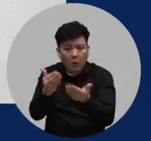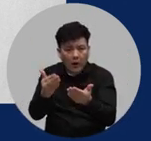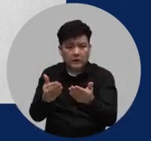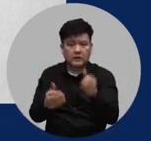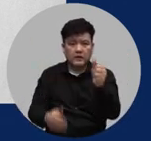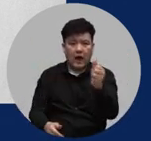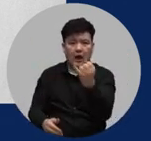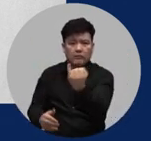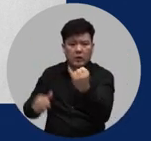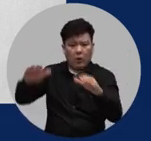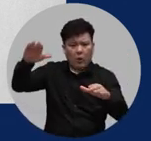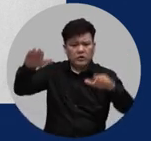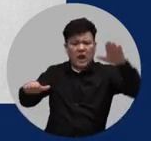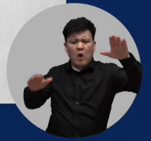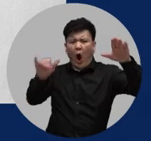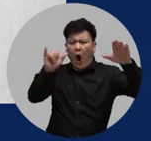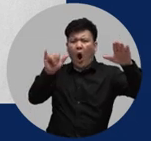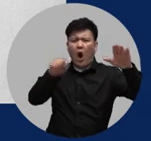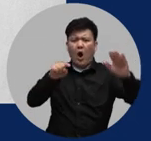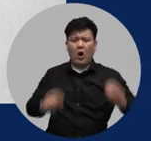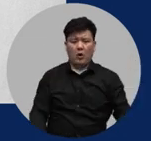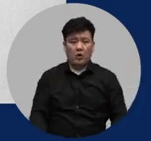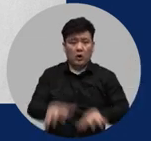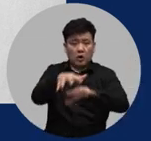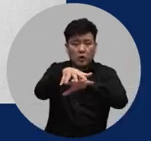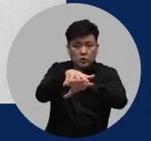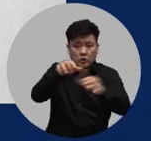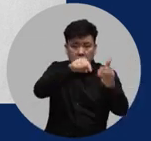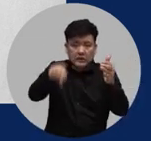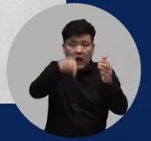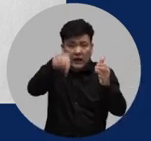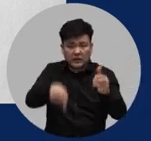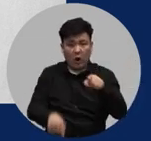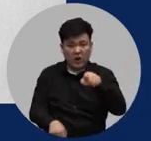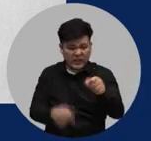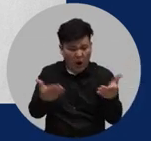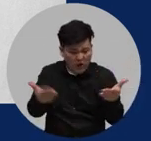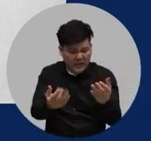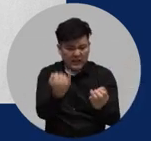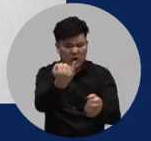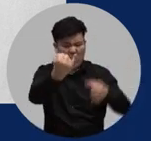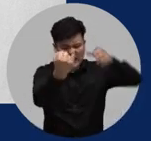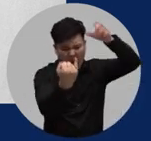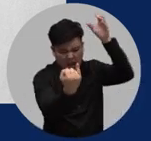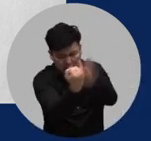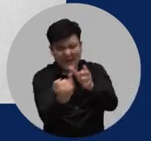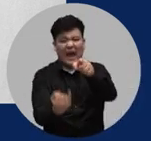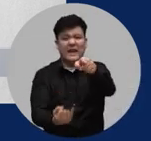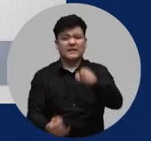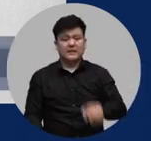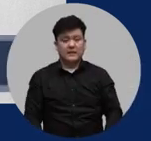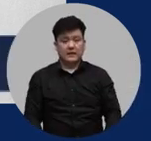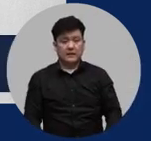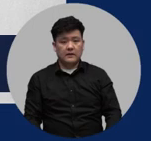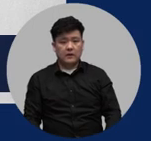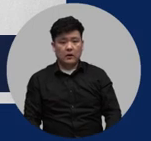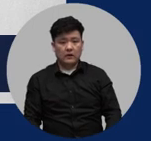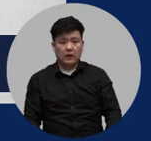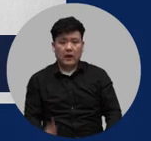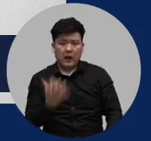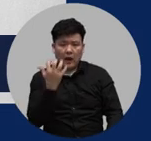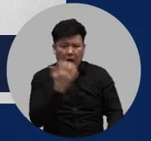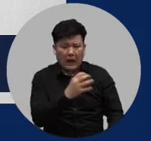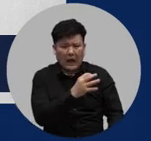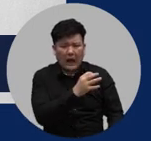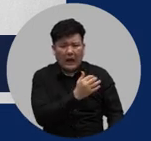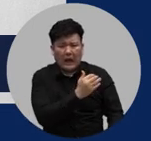성차별이 문제로 나타나고 있습니다. 조직 내에서는 이런 일은 여자가 해야지라는 분위기가 성적